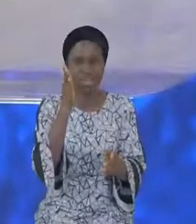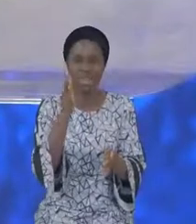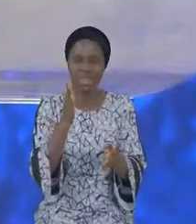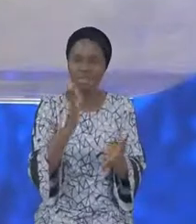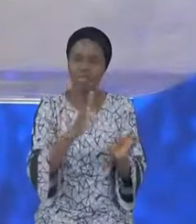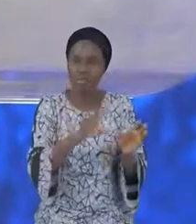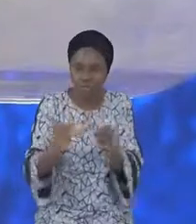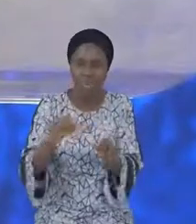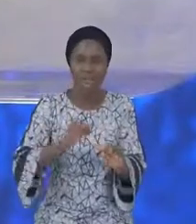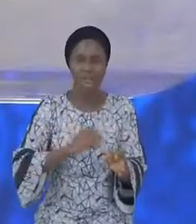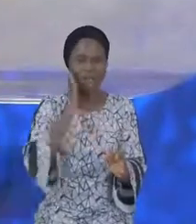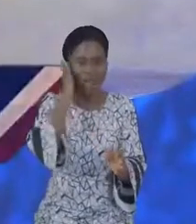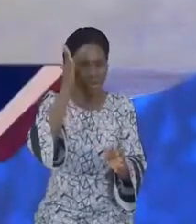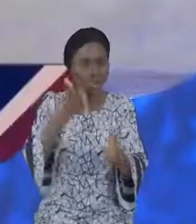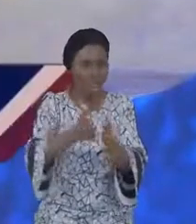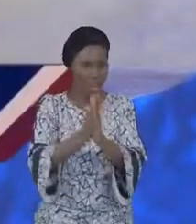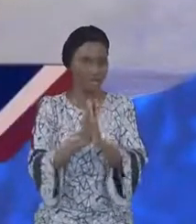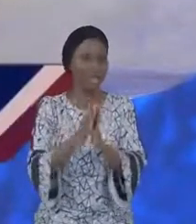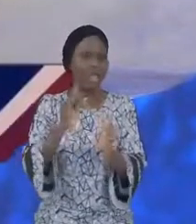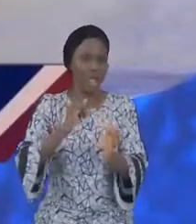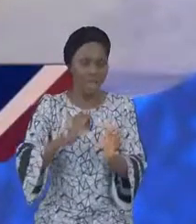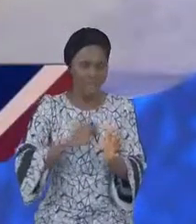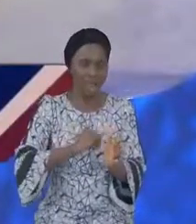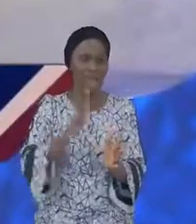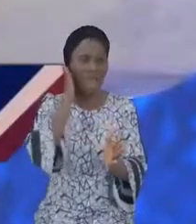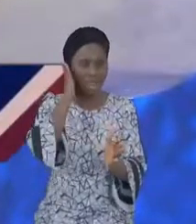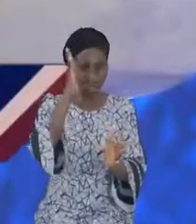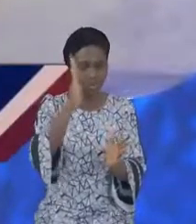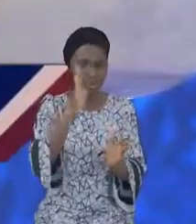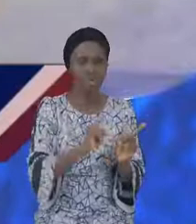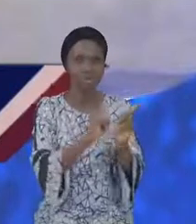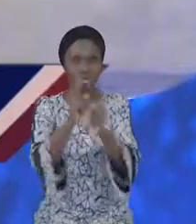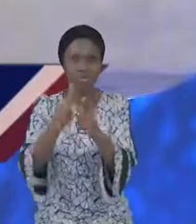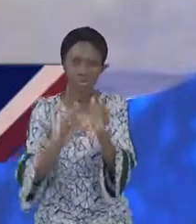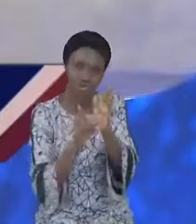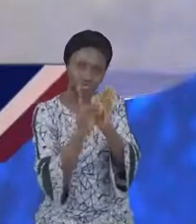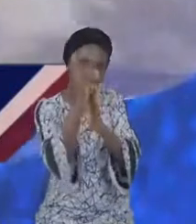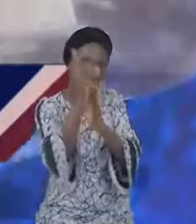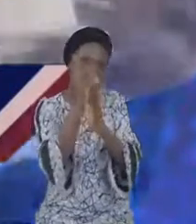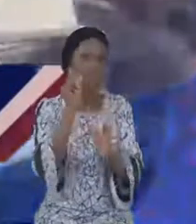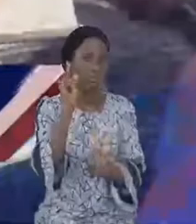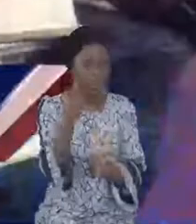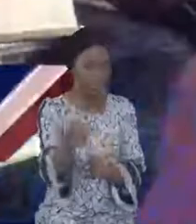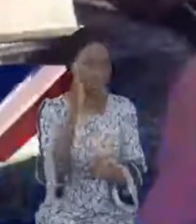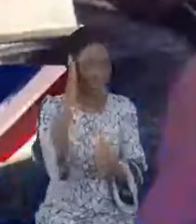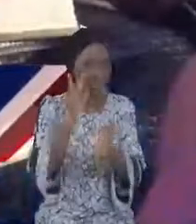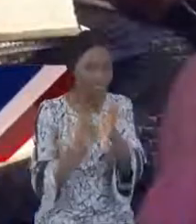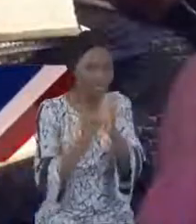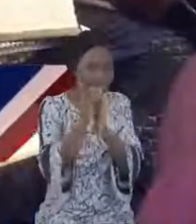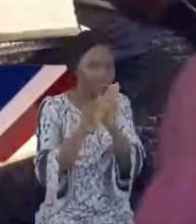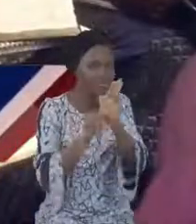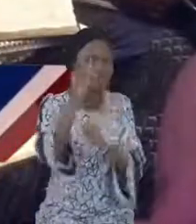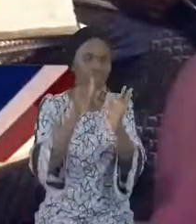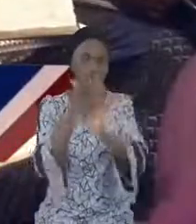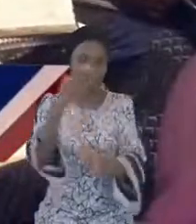aspirer, je vais désirer. Je ne suis pas là aujourd'hui, mais je vais demander, je vais avancer. Vous